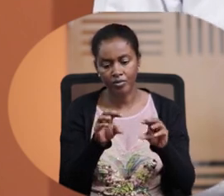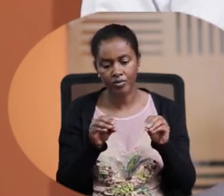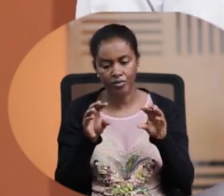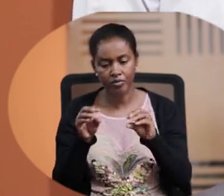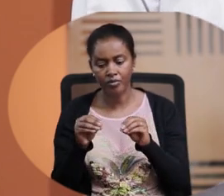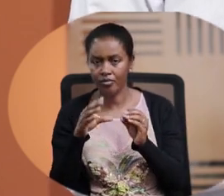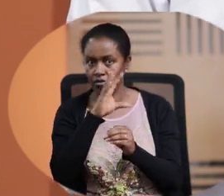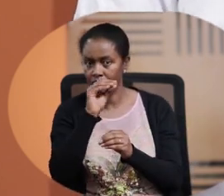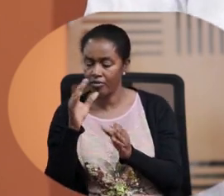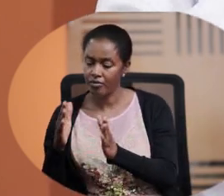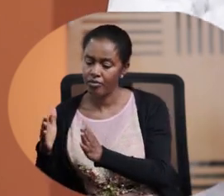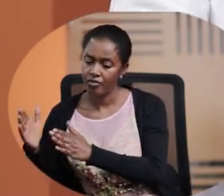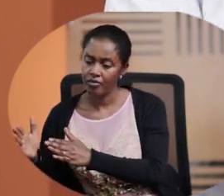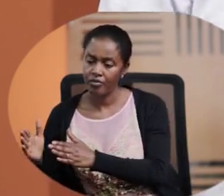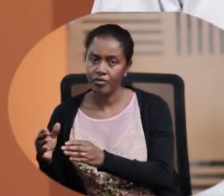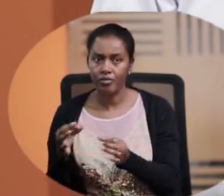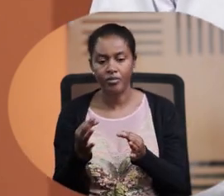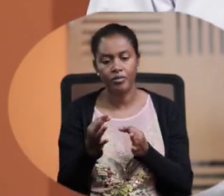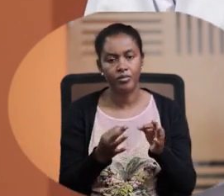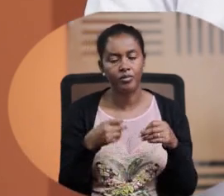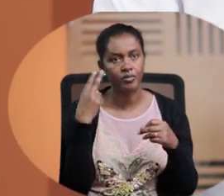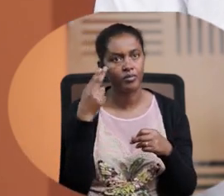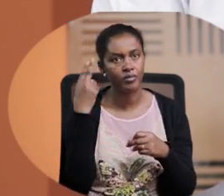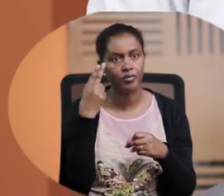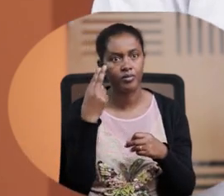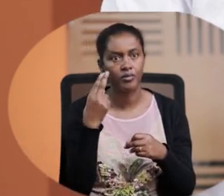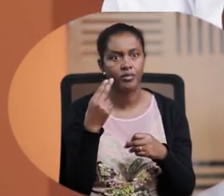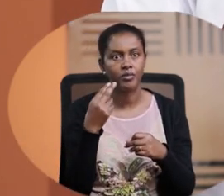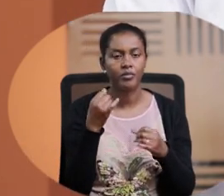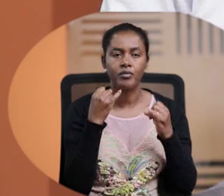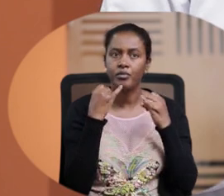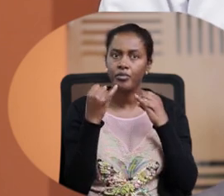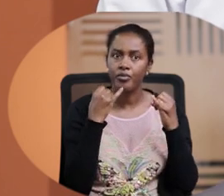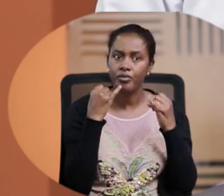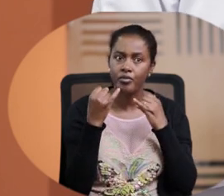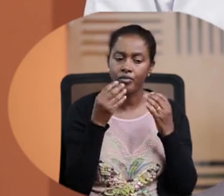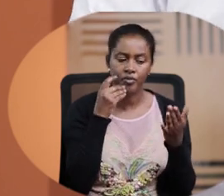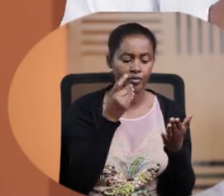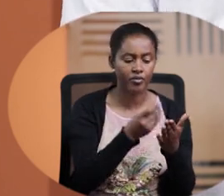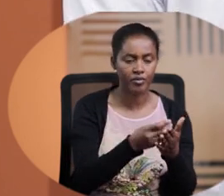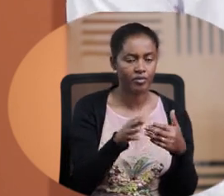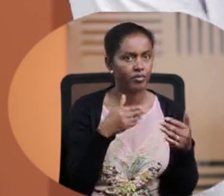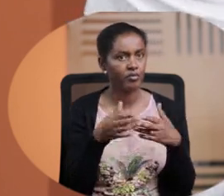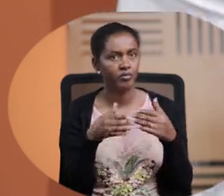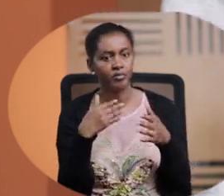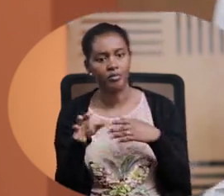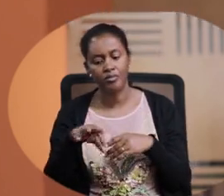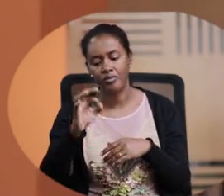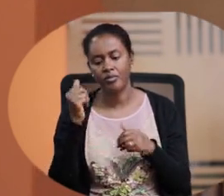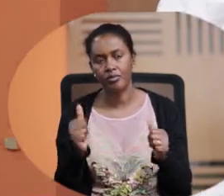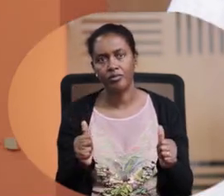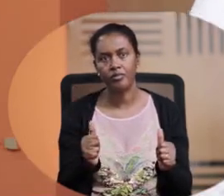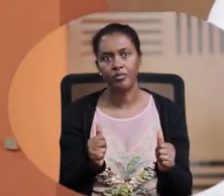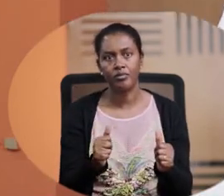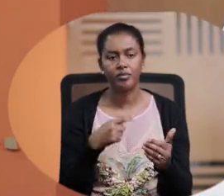qindae malgochu nu gargaru ibsu dab nu gargarocha odefanno data sana salbisu dab nu gargarocha kanaf askesa